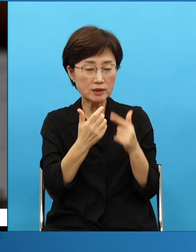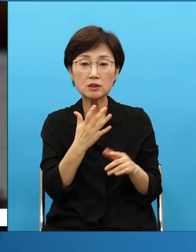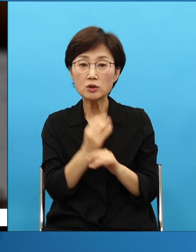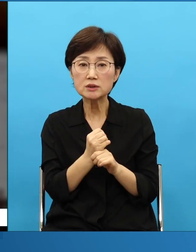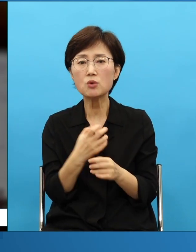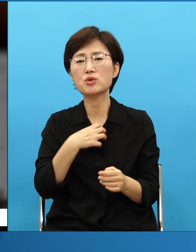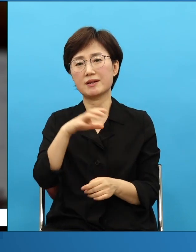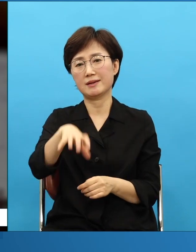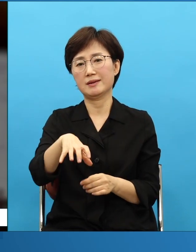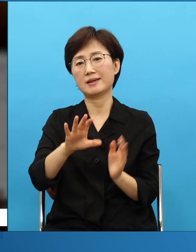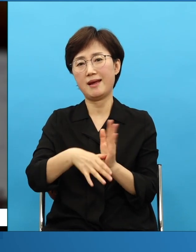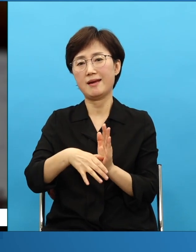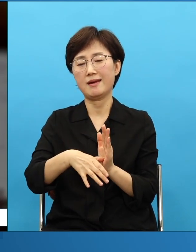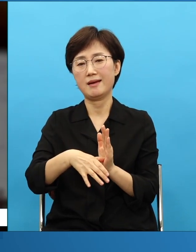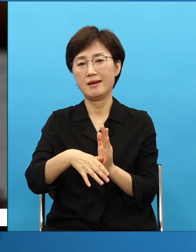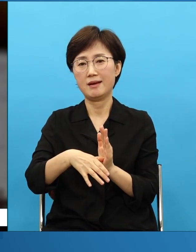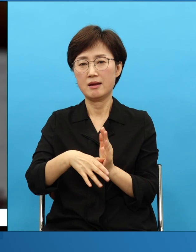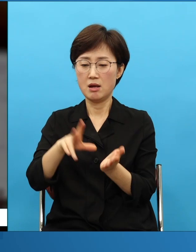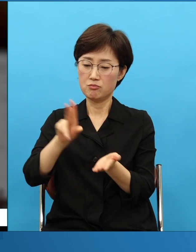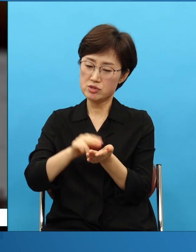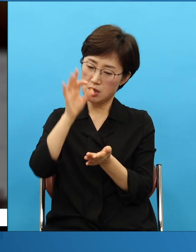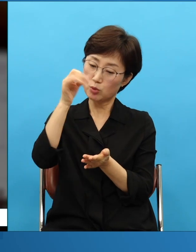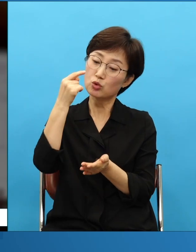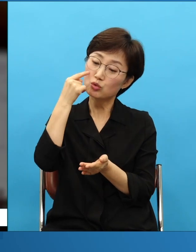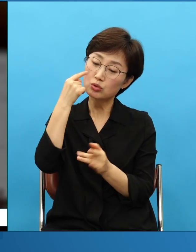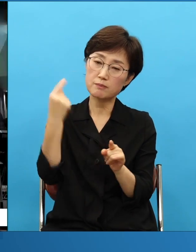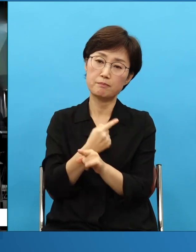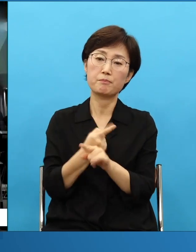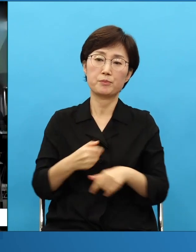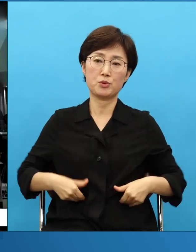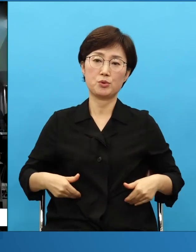문제를 보는 눈이 먼저 바뀌어야 한다고 전했습니다.